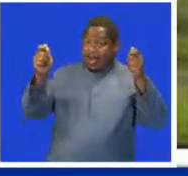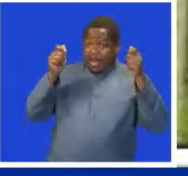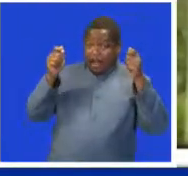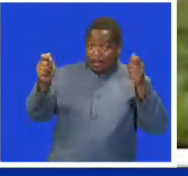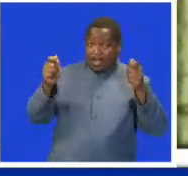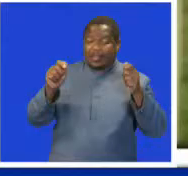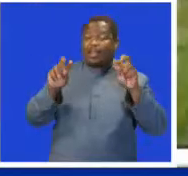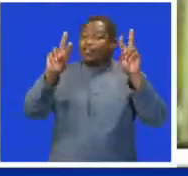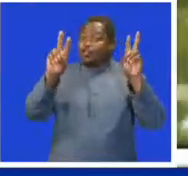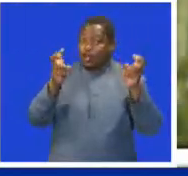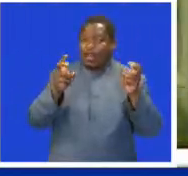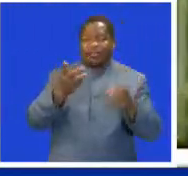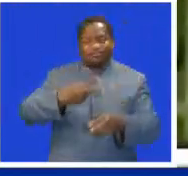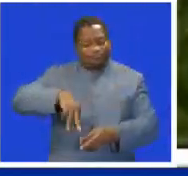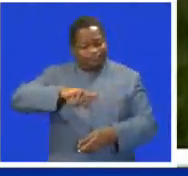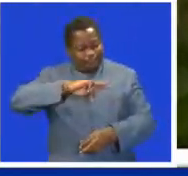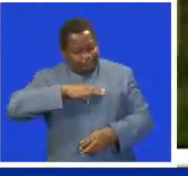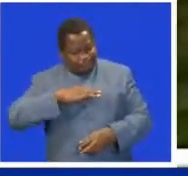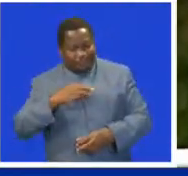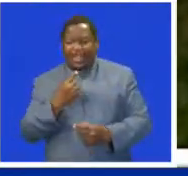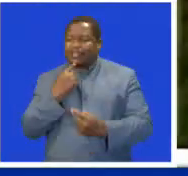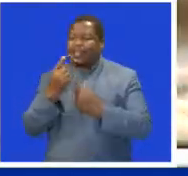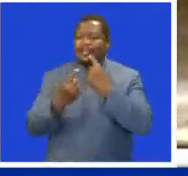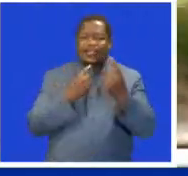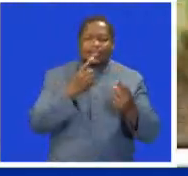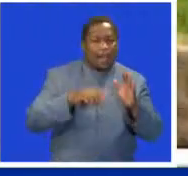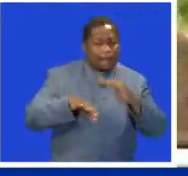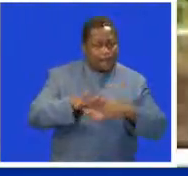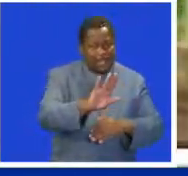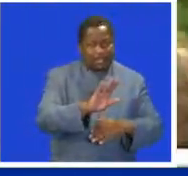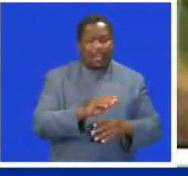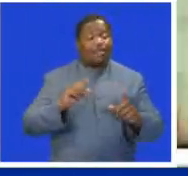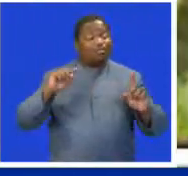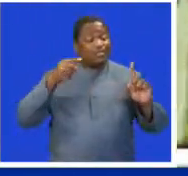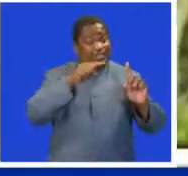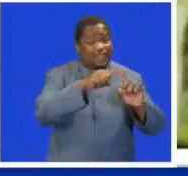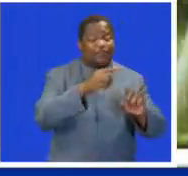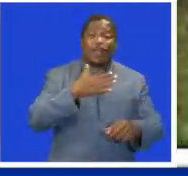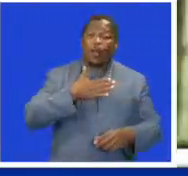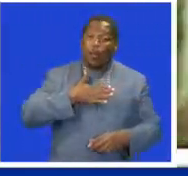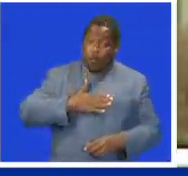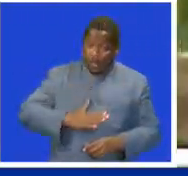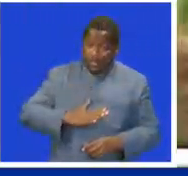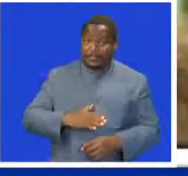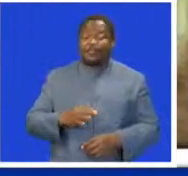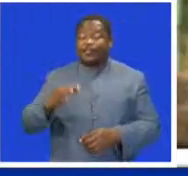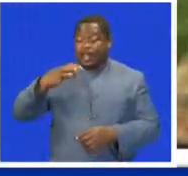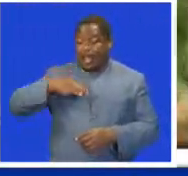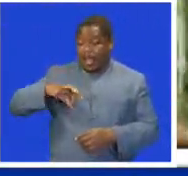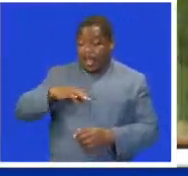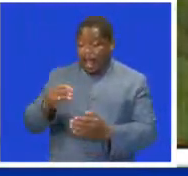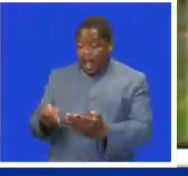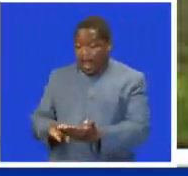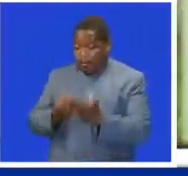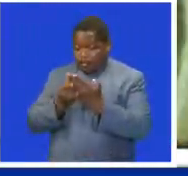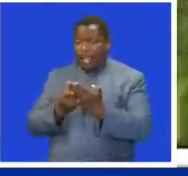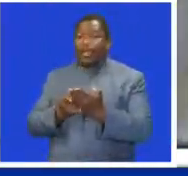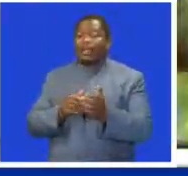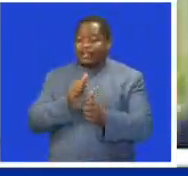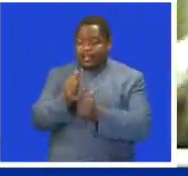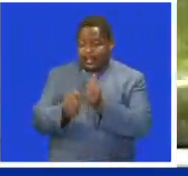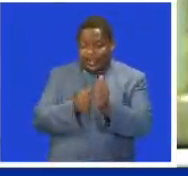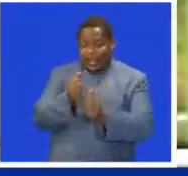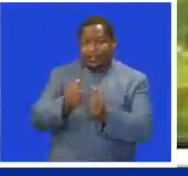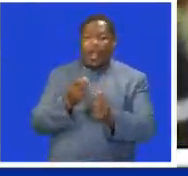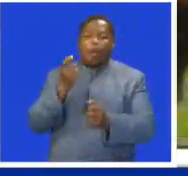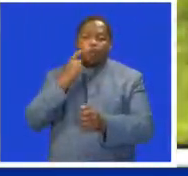ukuthi emanfombatane yatfolela usito lwetempilo lwekutivikela ekukhulelweni kungakafiki isikhathi